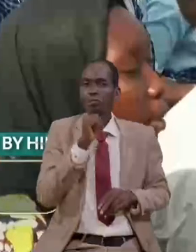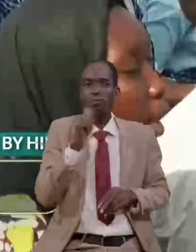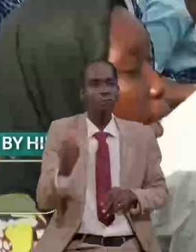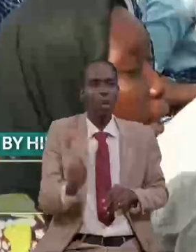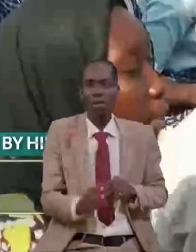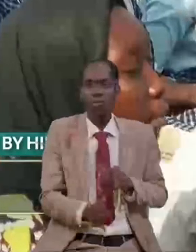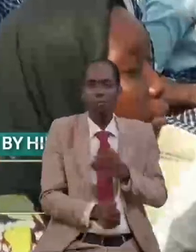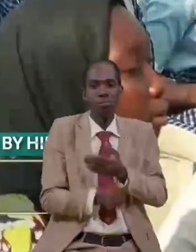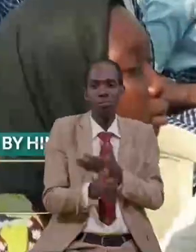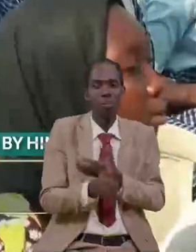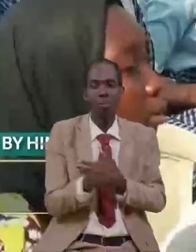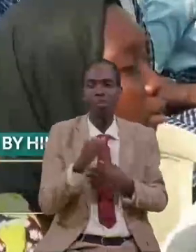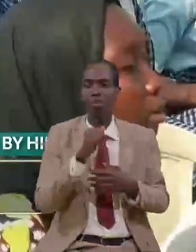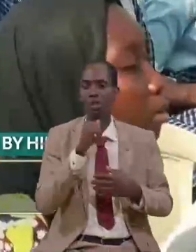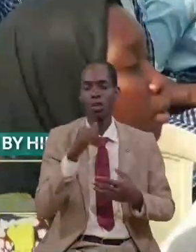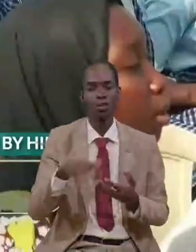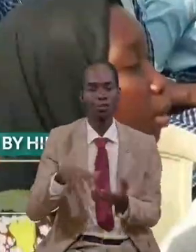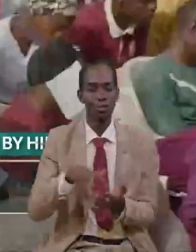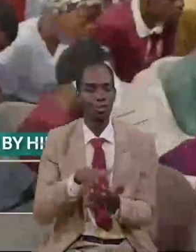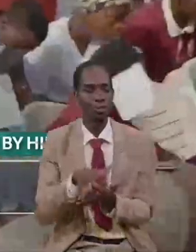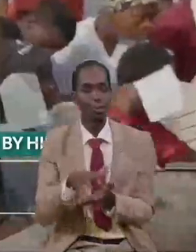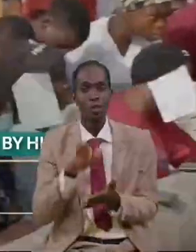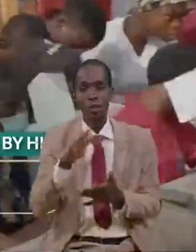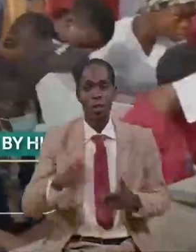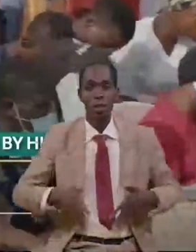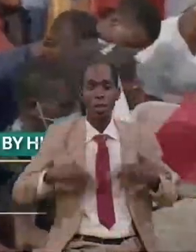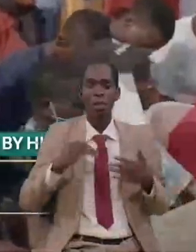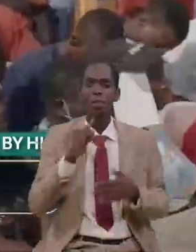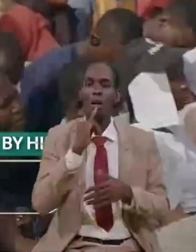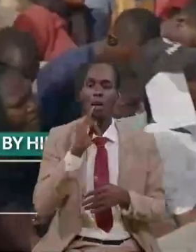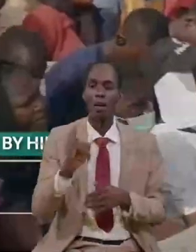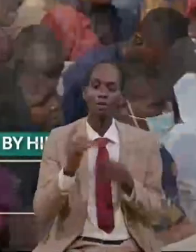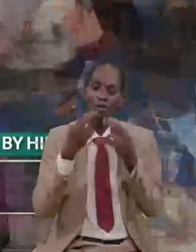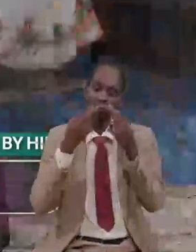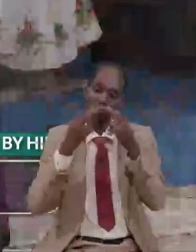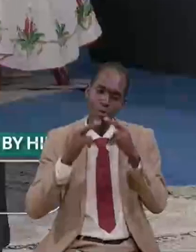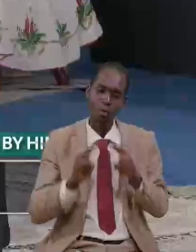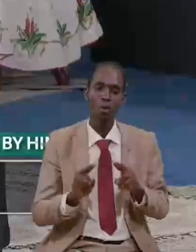notorieux. J'ai dit, ta vie est noble.